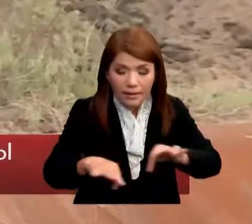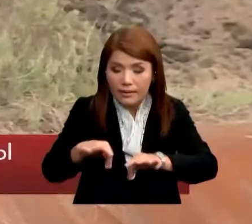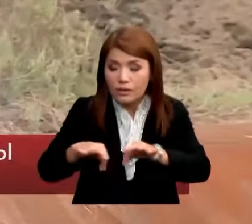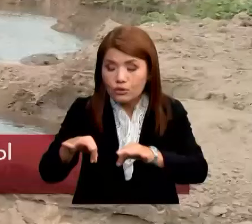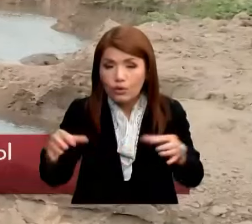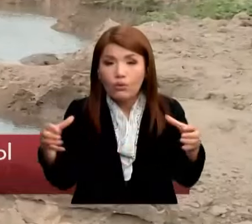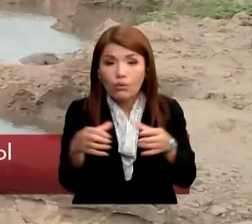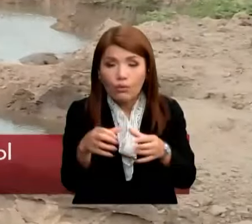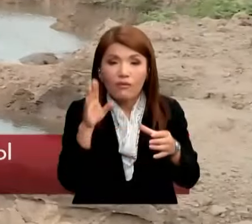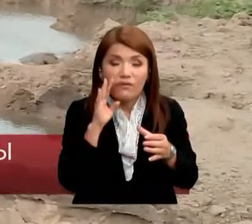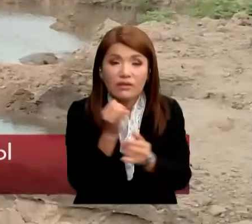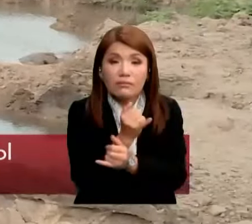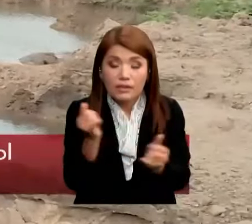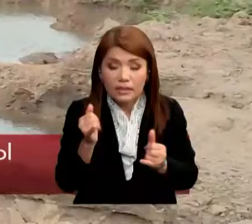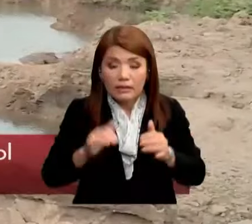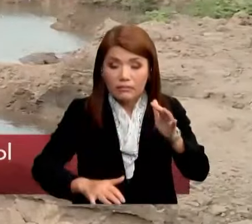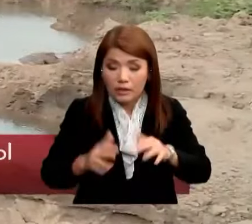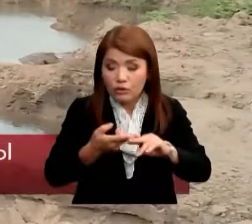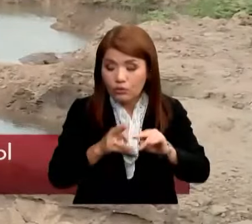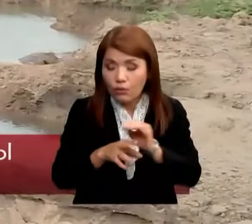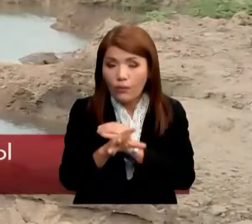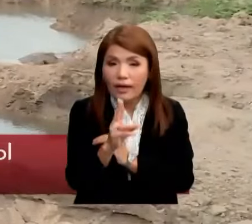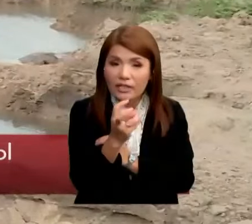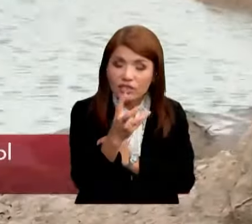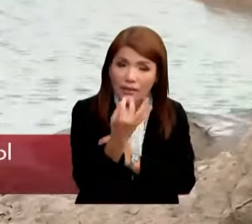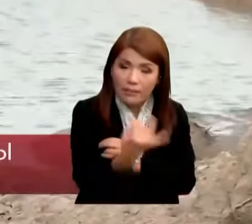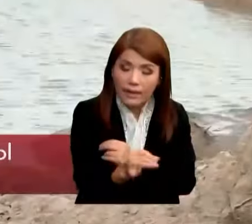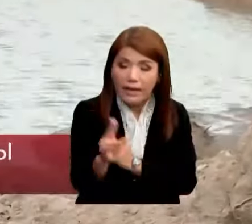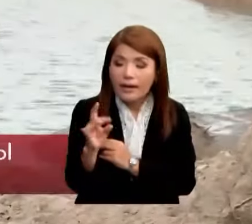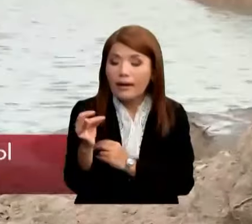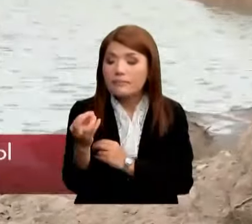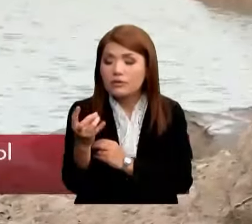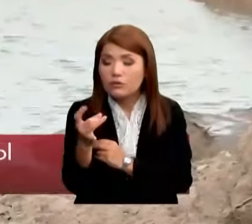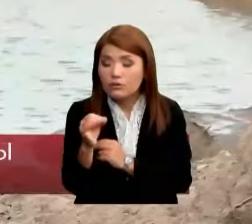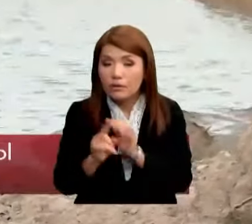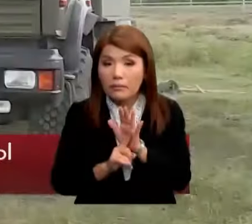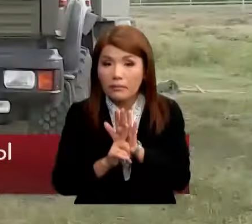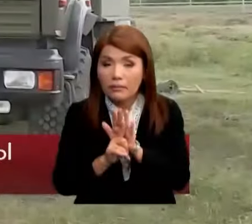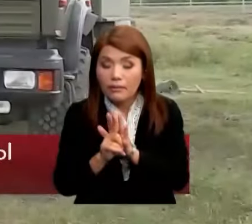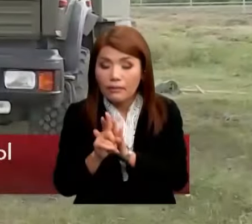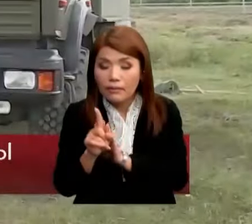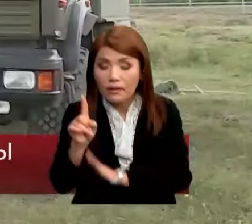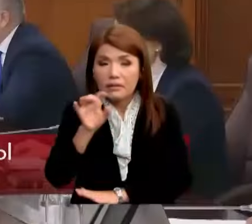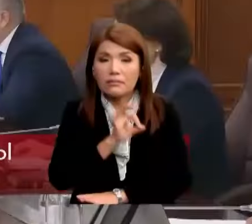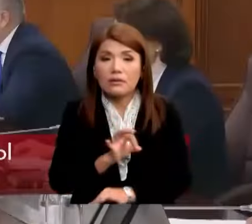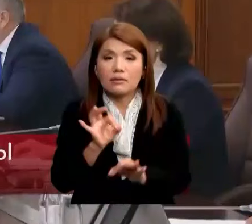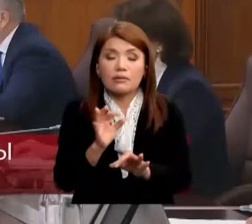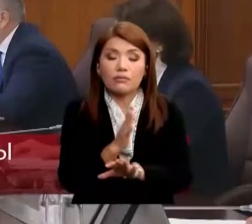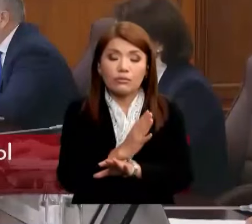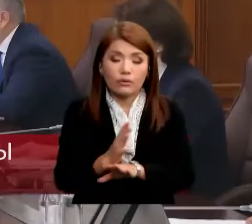группового водовода с месторождения НБА и рахм жасай ещё только на стадии реализации